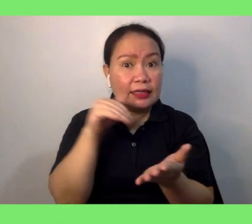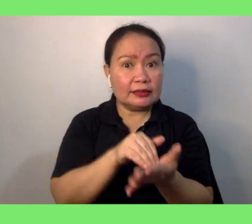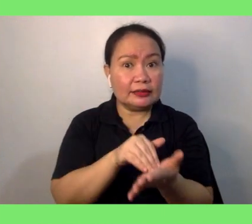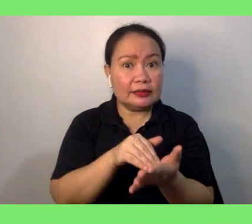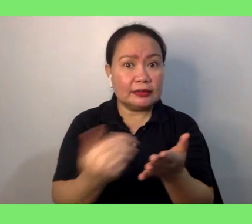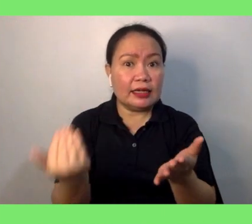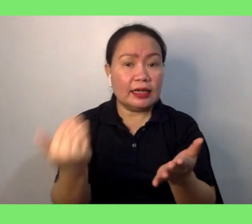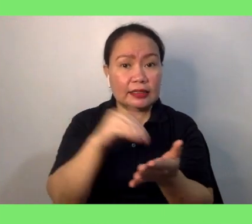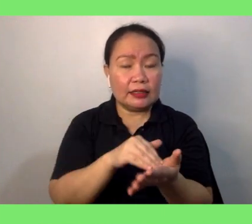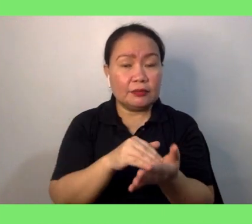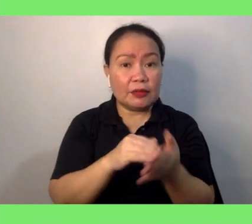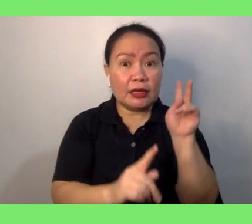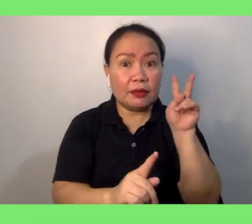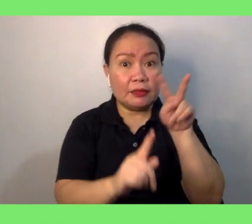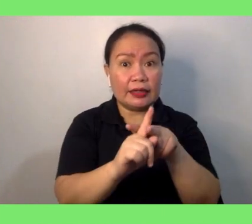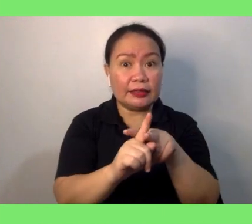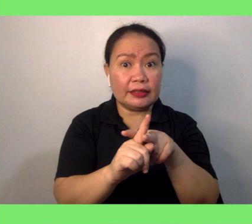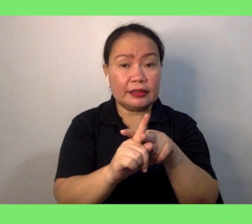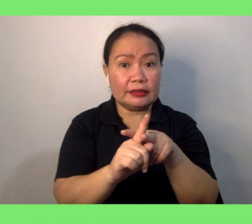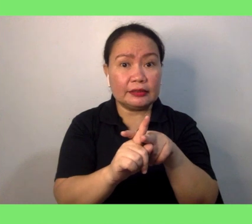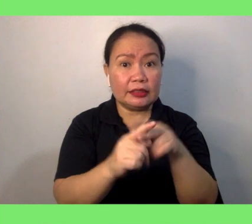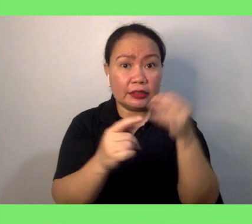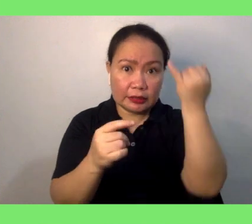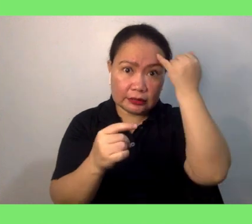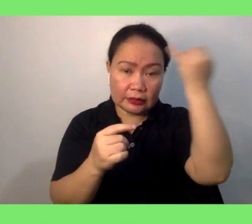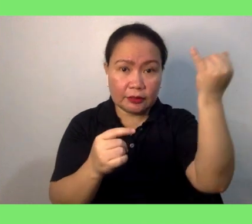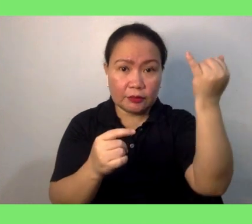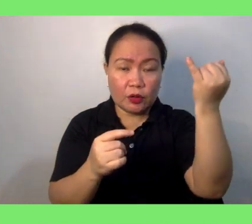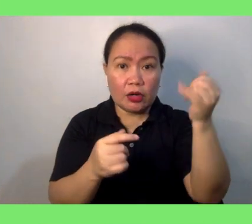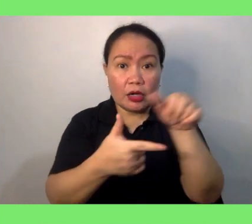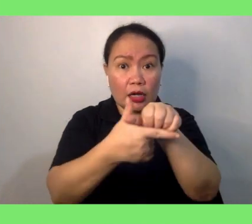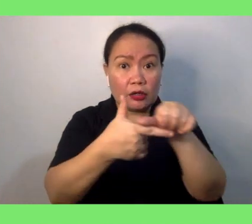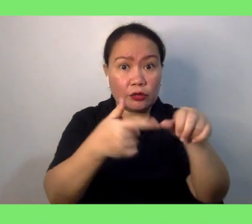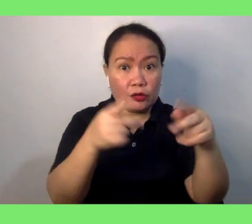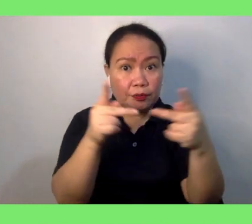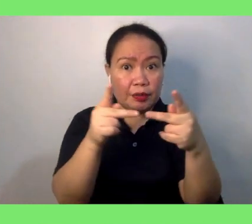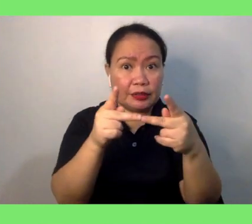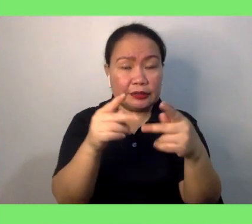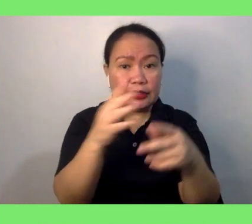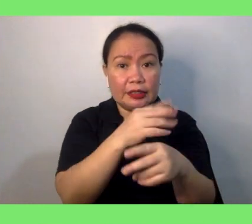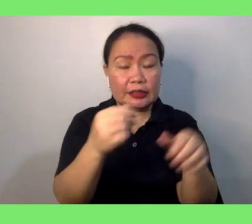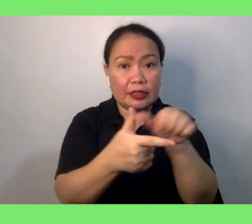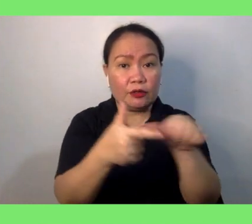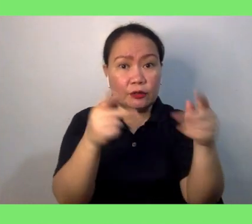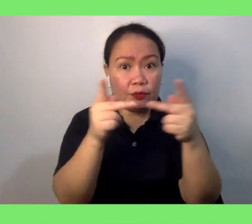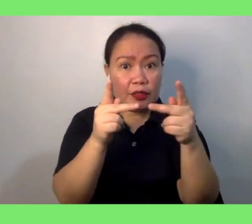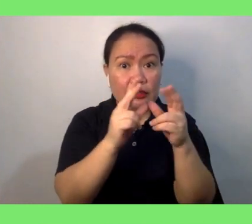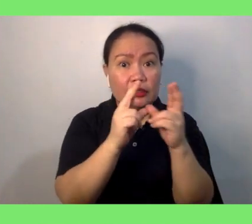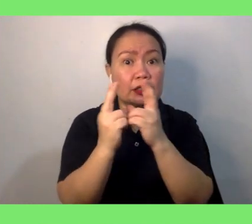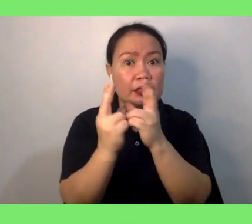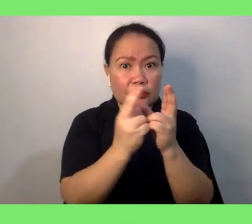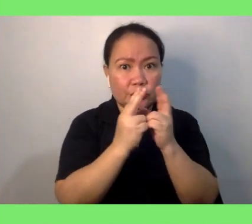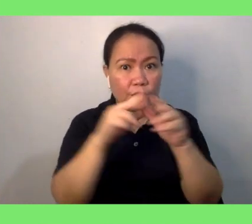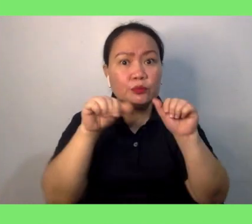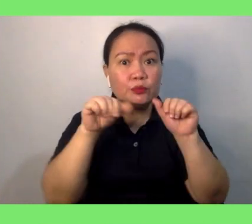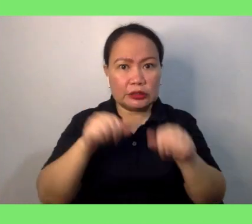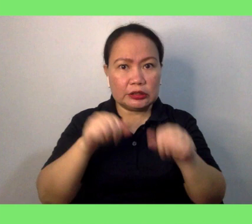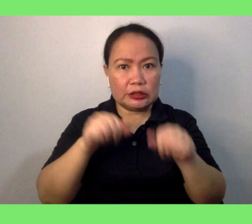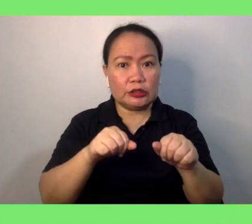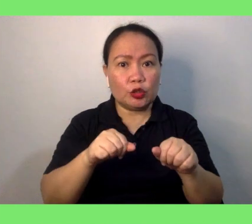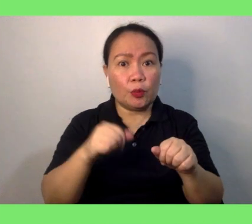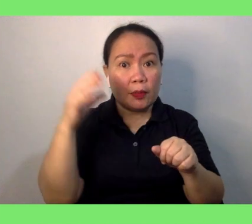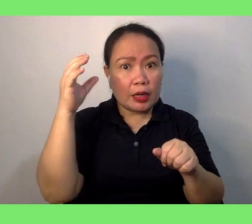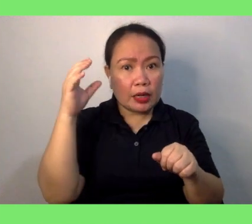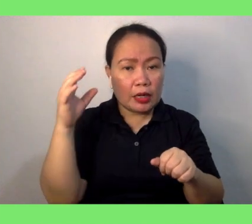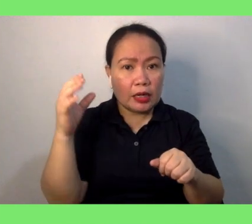by applying the concept of angle pair and angle pair relationship, makukuha natin lahat ng measures ng